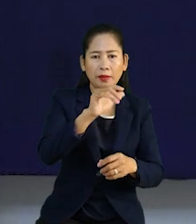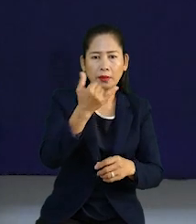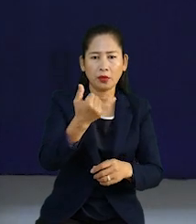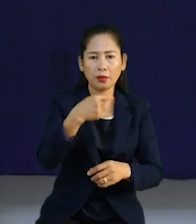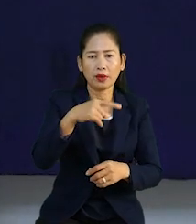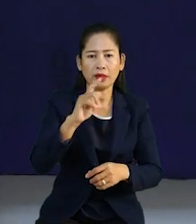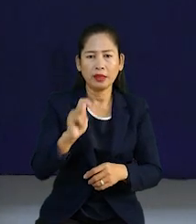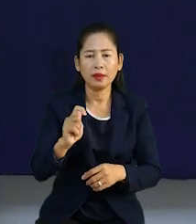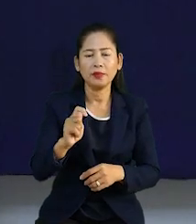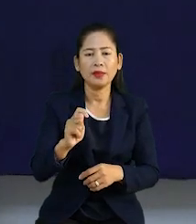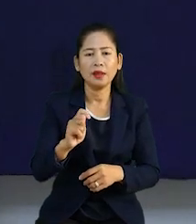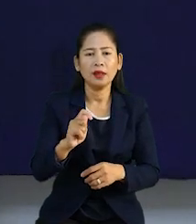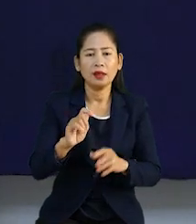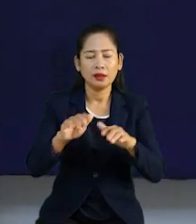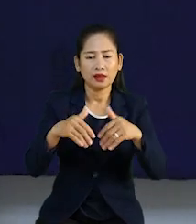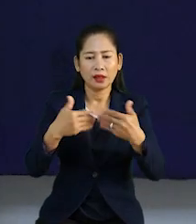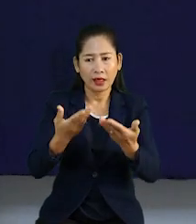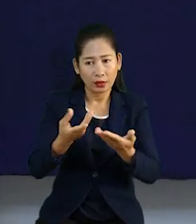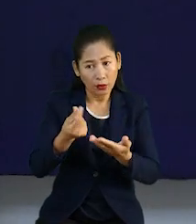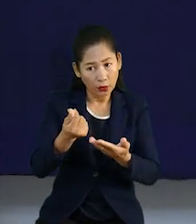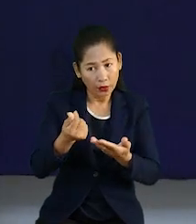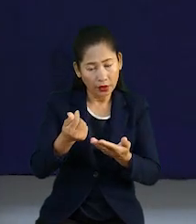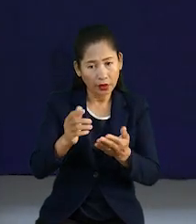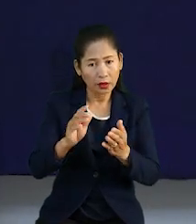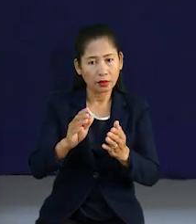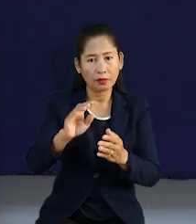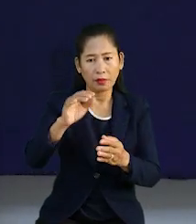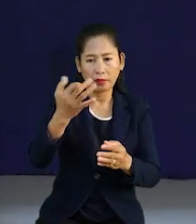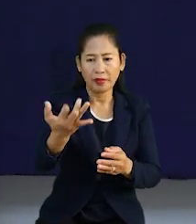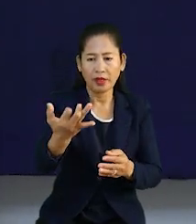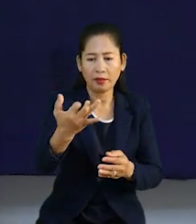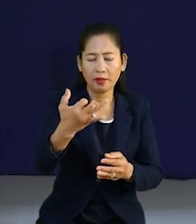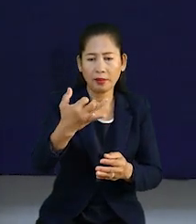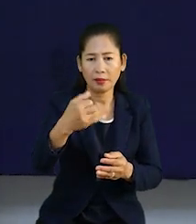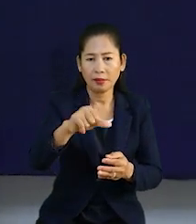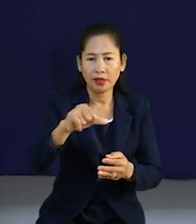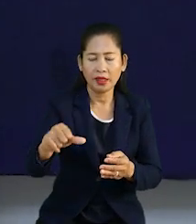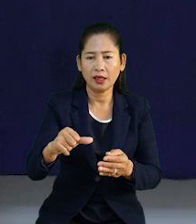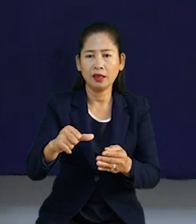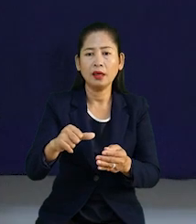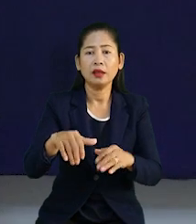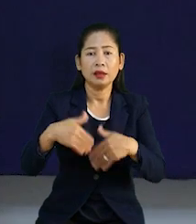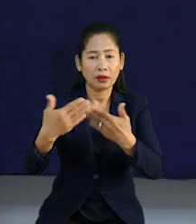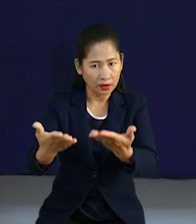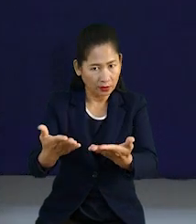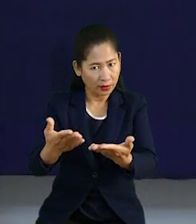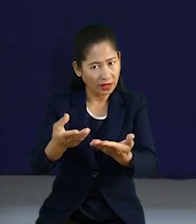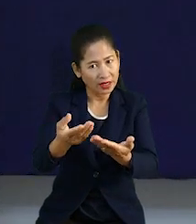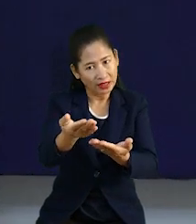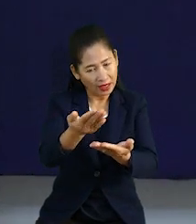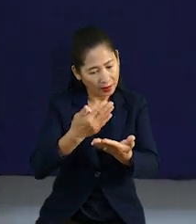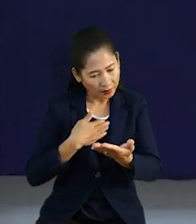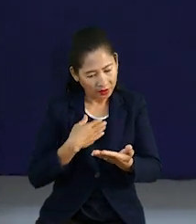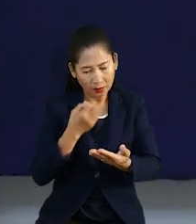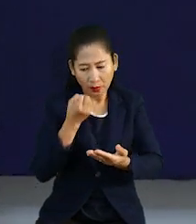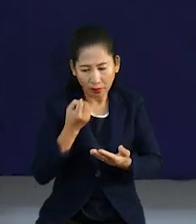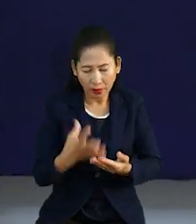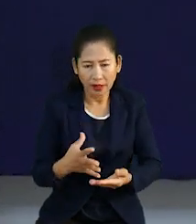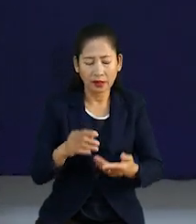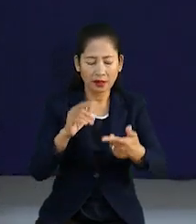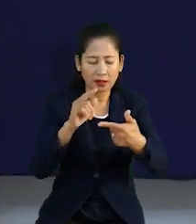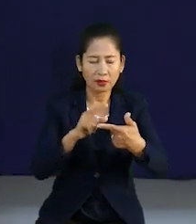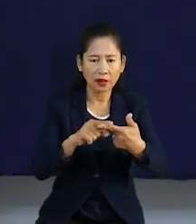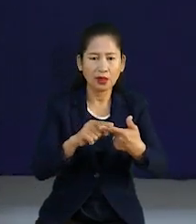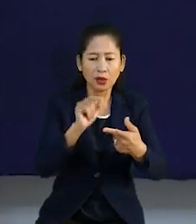trầm mùi quan riết hai dương ao lùi từ nẻ lụa chân luôn trầm pi mờn dương dương từ áp vào màn ai tùng nén tí pí cứ